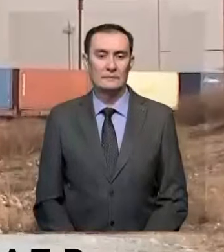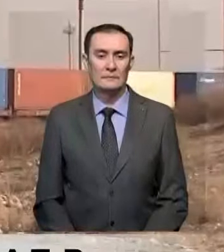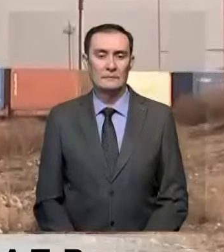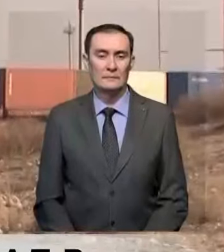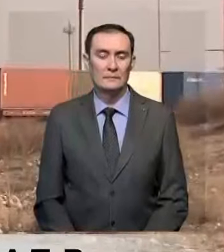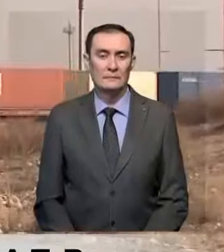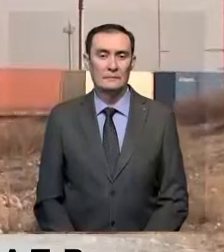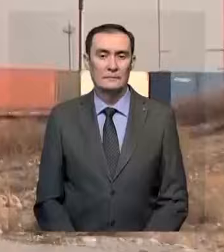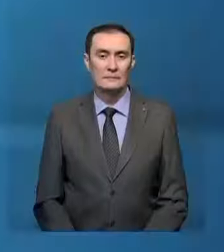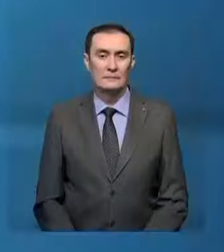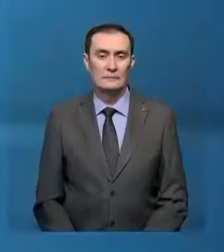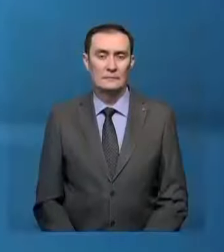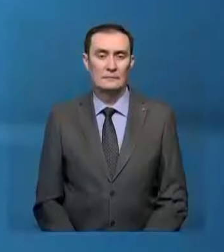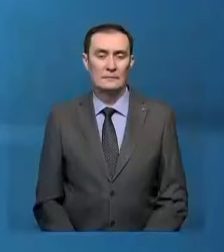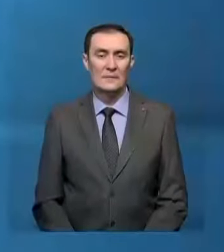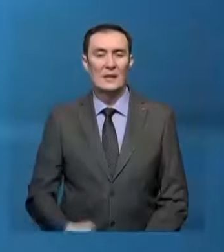24KZ.